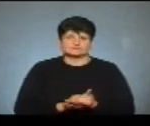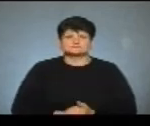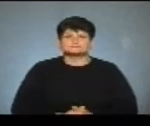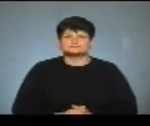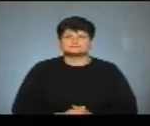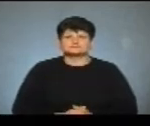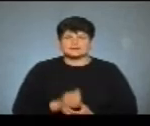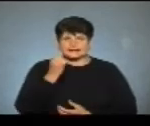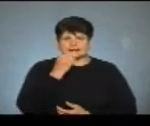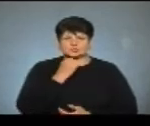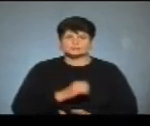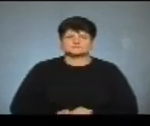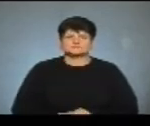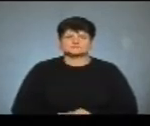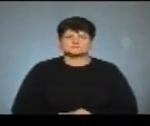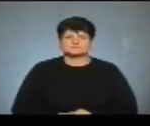Дякую.